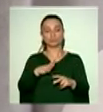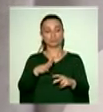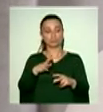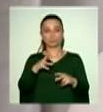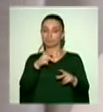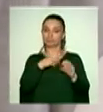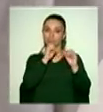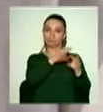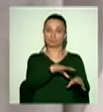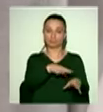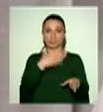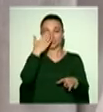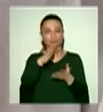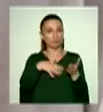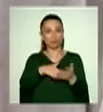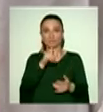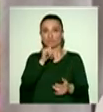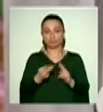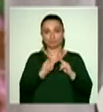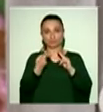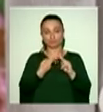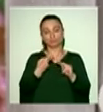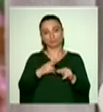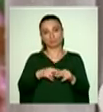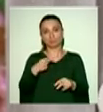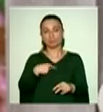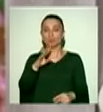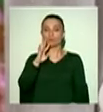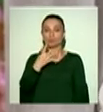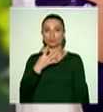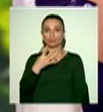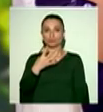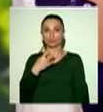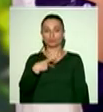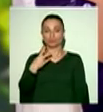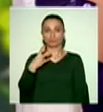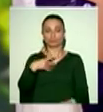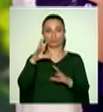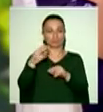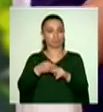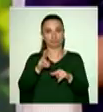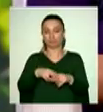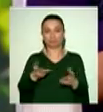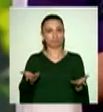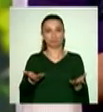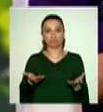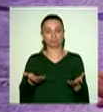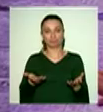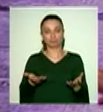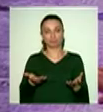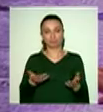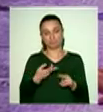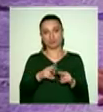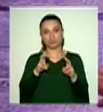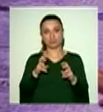მაშინ უნივერსიტეტისთვის თავი უნდა დამენებებინა და სწავლას ვეღარ გავაგრძელებდი. მე კი 4 წელი ჩემებთან უნდა დარჩენილიყავი,